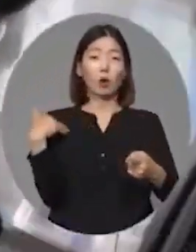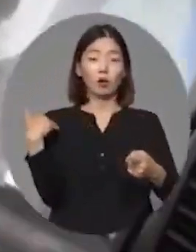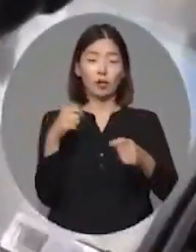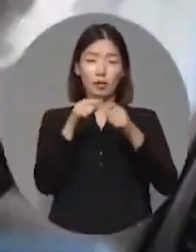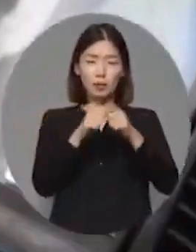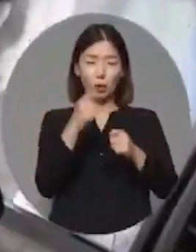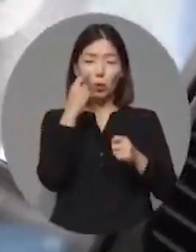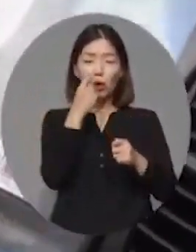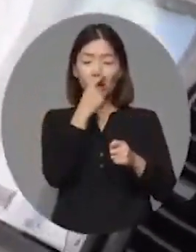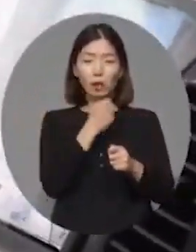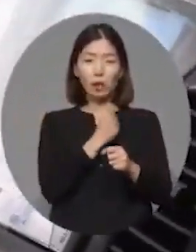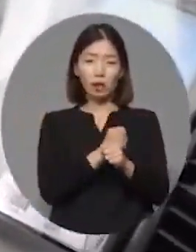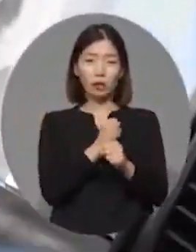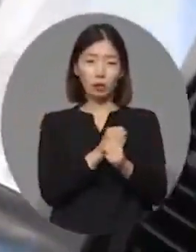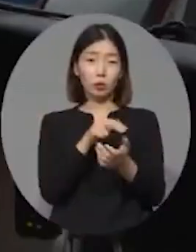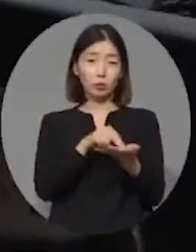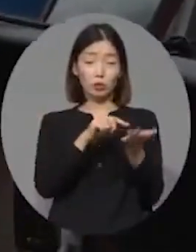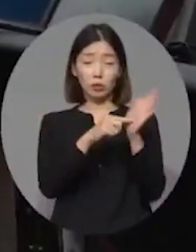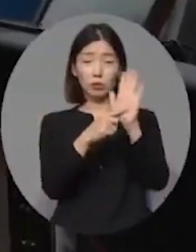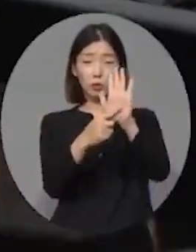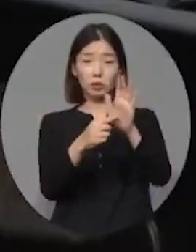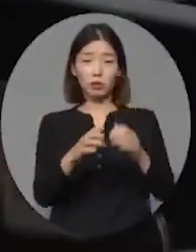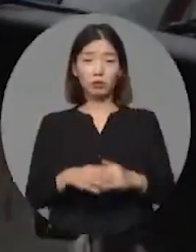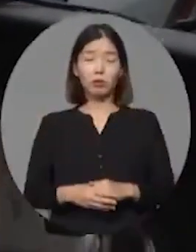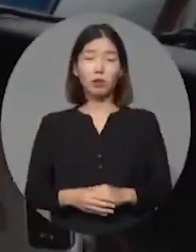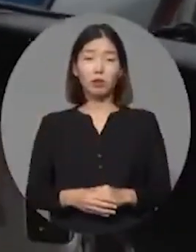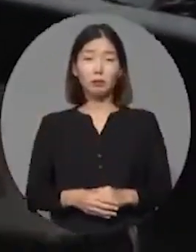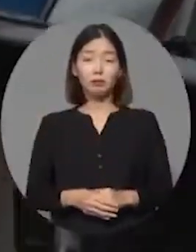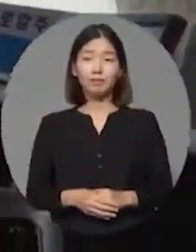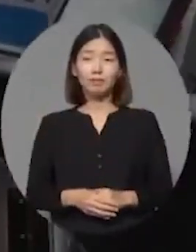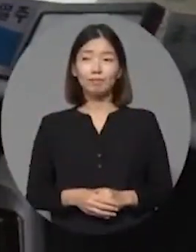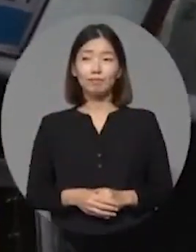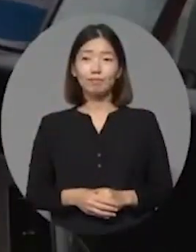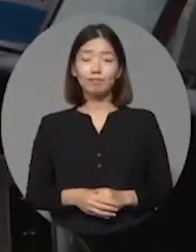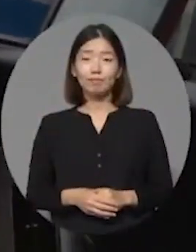자세히 확인해 보겠다는 입장입니다 mbc 뉴스 화인 옵니다